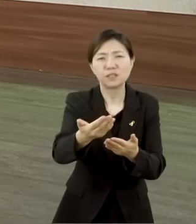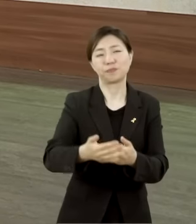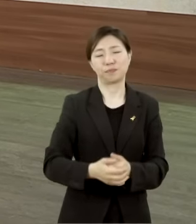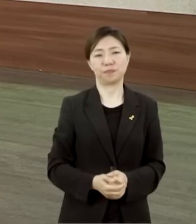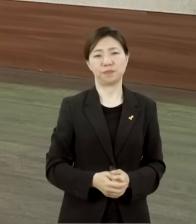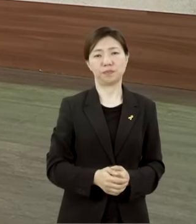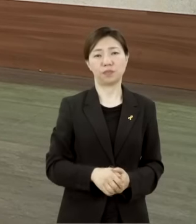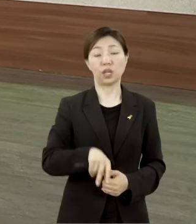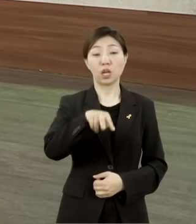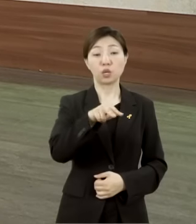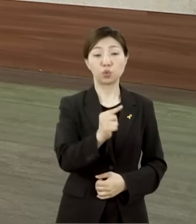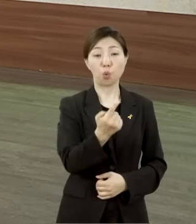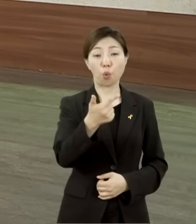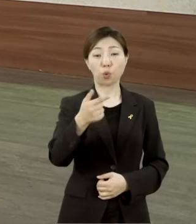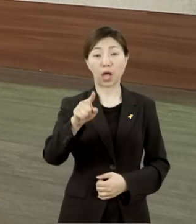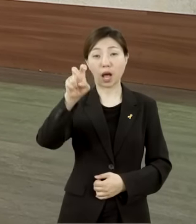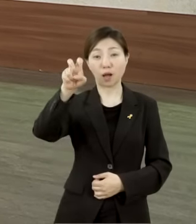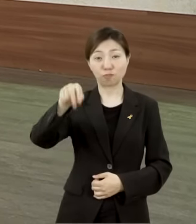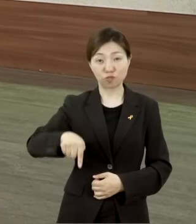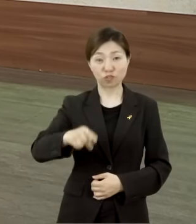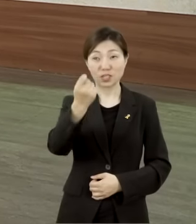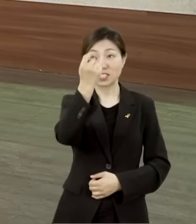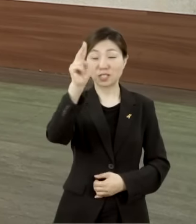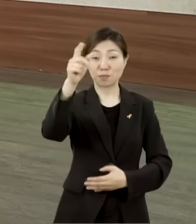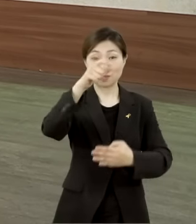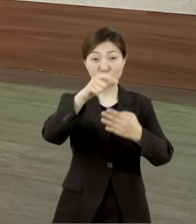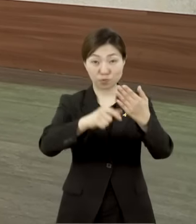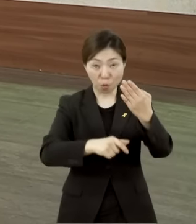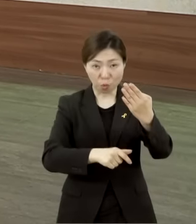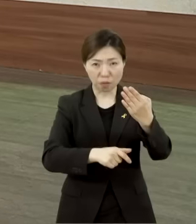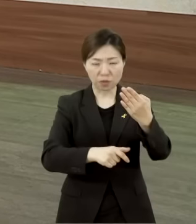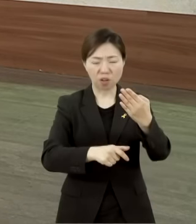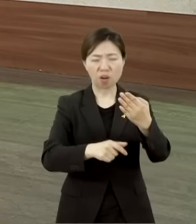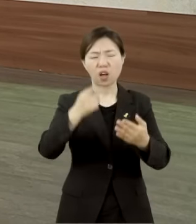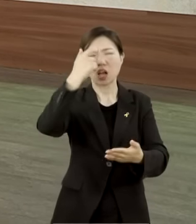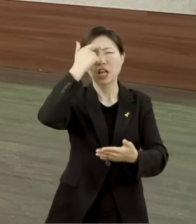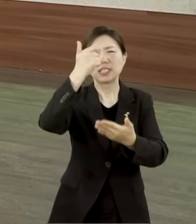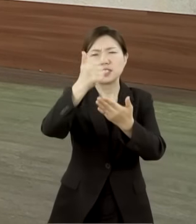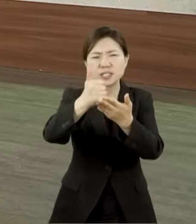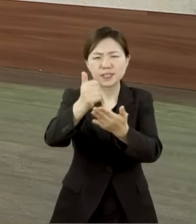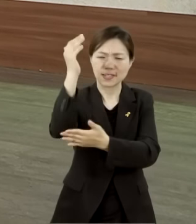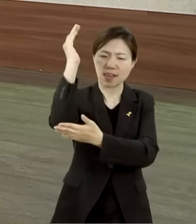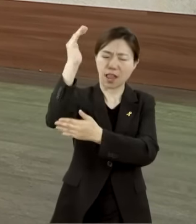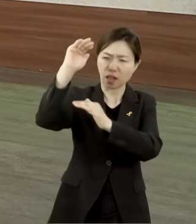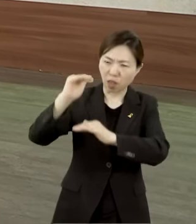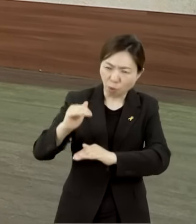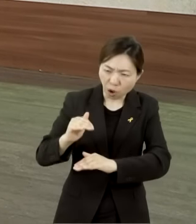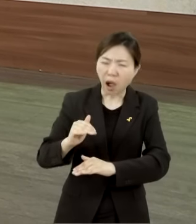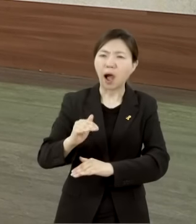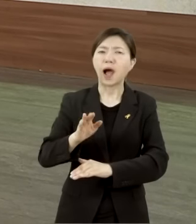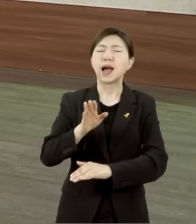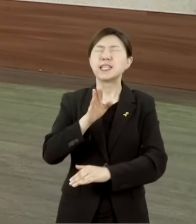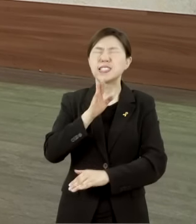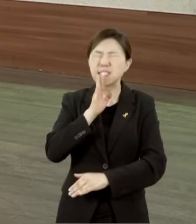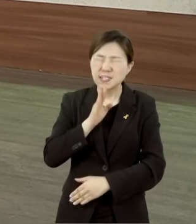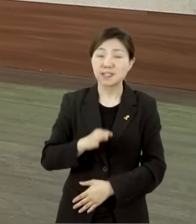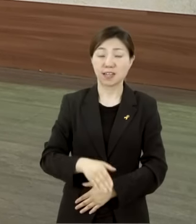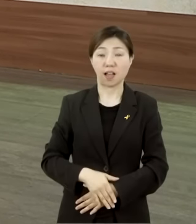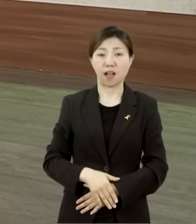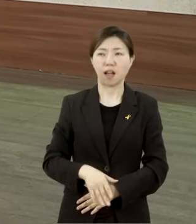스님 소나무에서 스님이 하시던 말씀이 하나도 거짓이 아니고